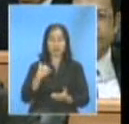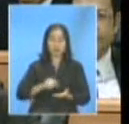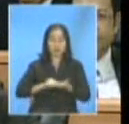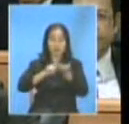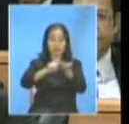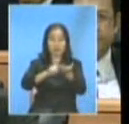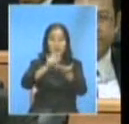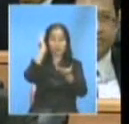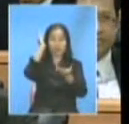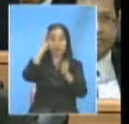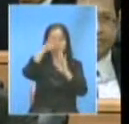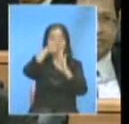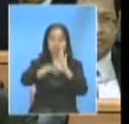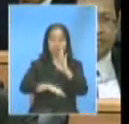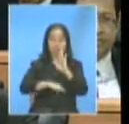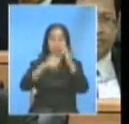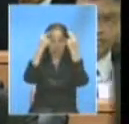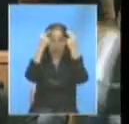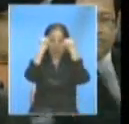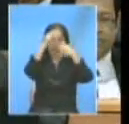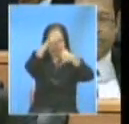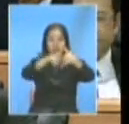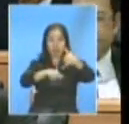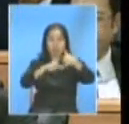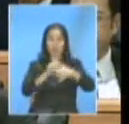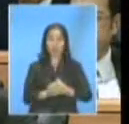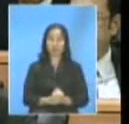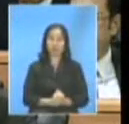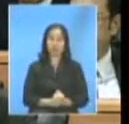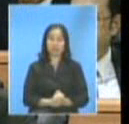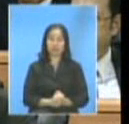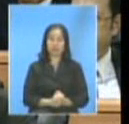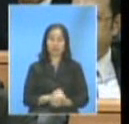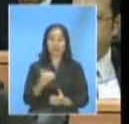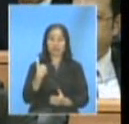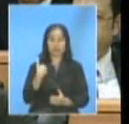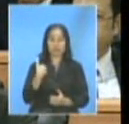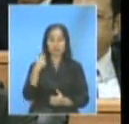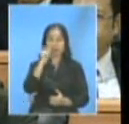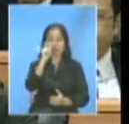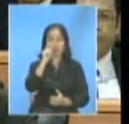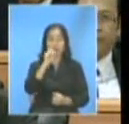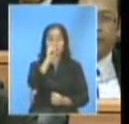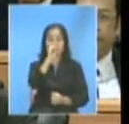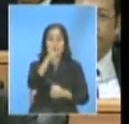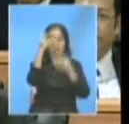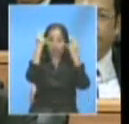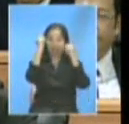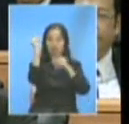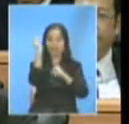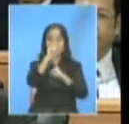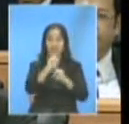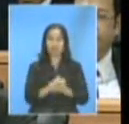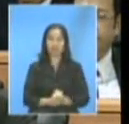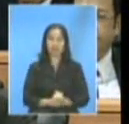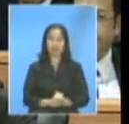ายท่านนายกรัฐมนตรีผมได้ตั้งข้อหาท่านนายกรัฐมนตรีอย่างนี้ครับท่านประธานว่าท่